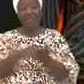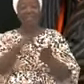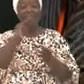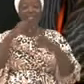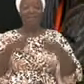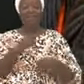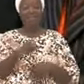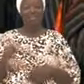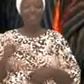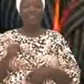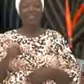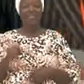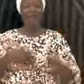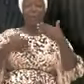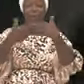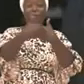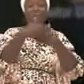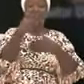ça se passe